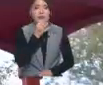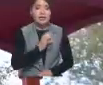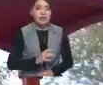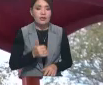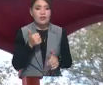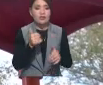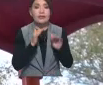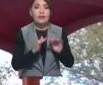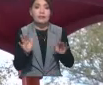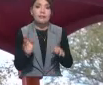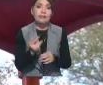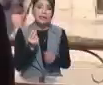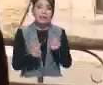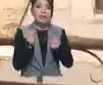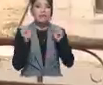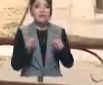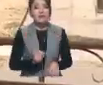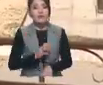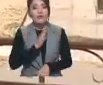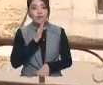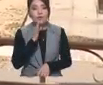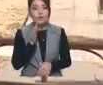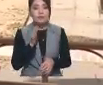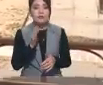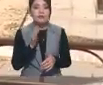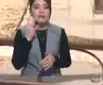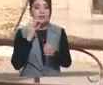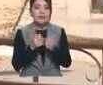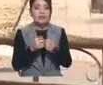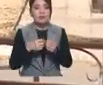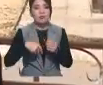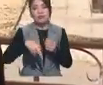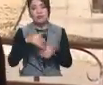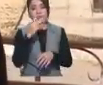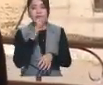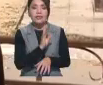можно детям поиграться. С утра мимо не проходим просто, постоянно,